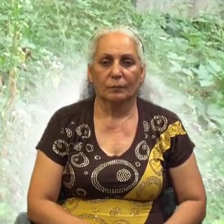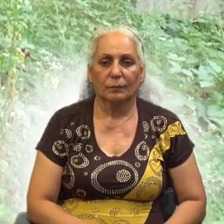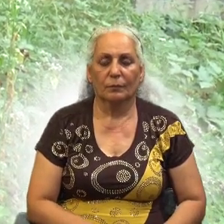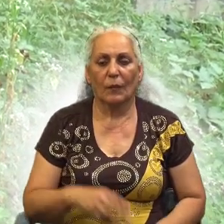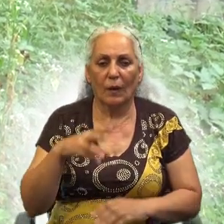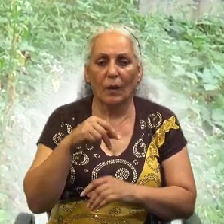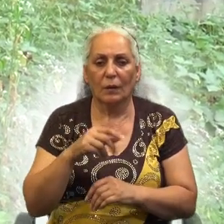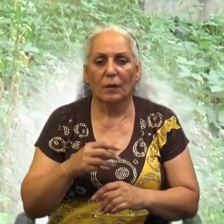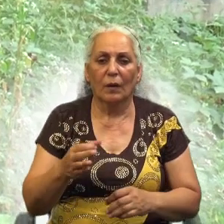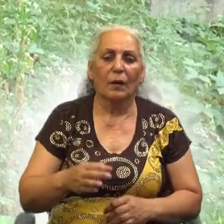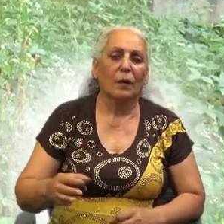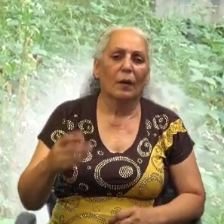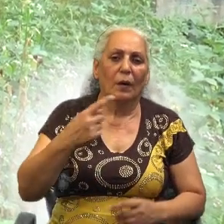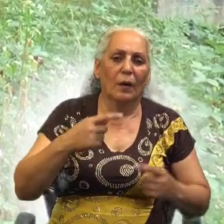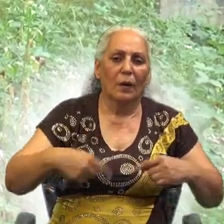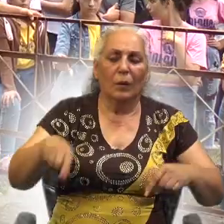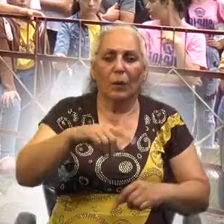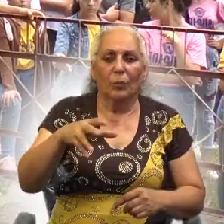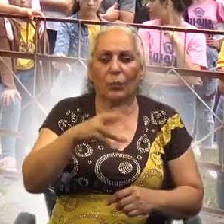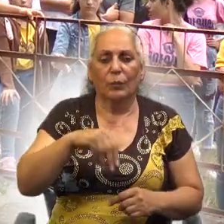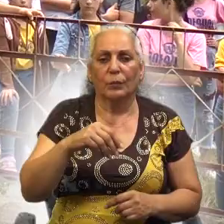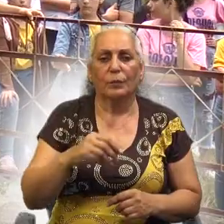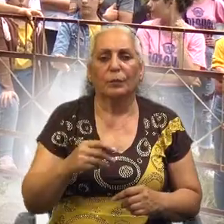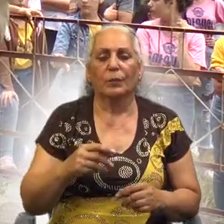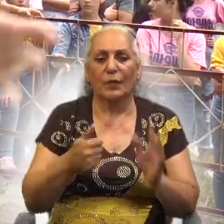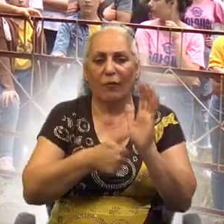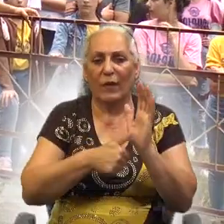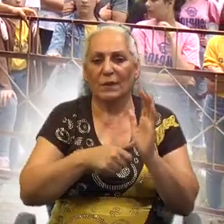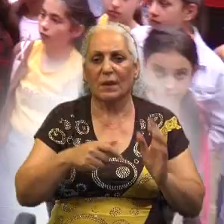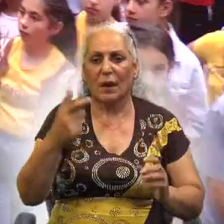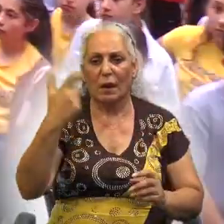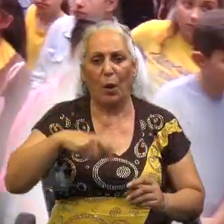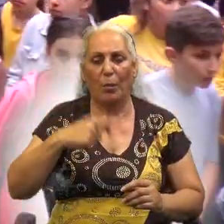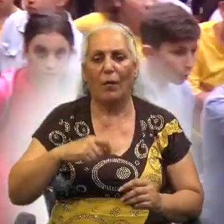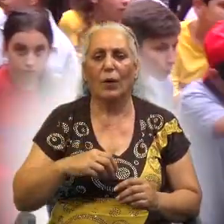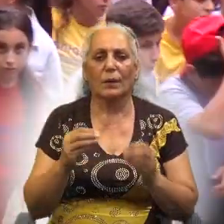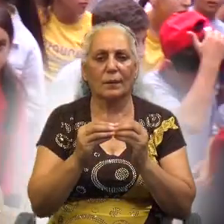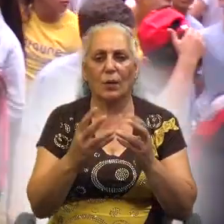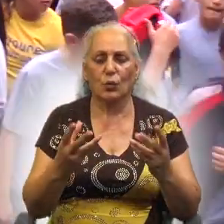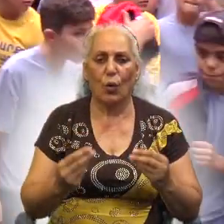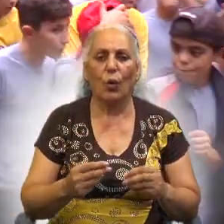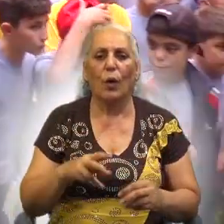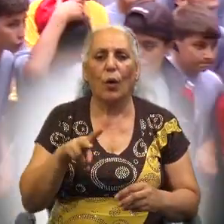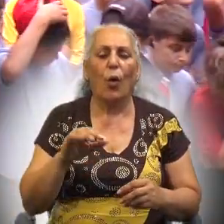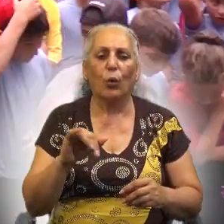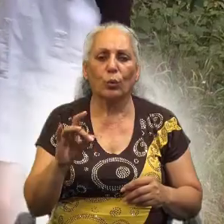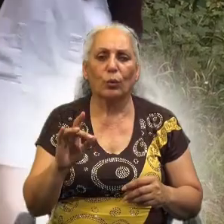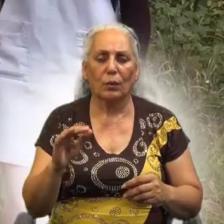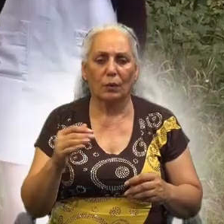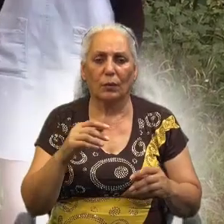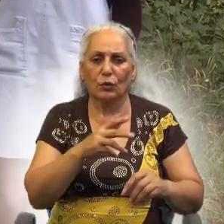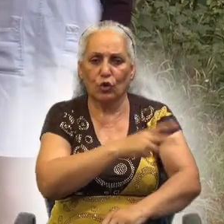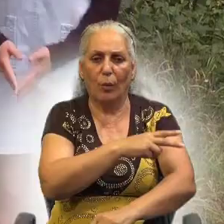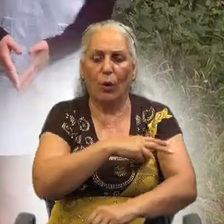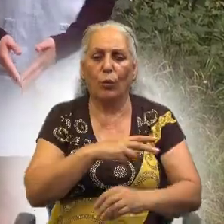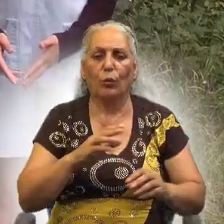Հայաստանի Հանրապետության հումանիտարական ազերծման և փորձագիտական կենտրոնի 6 կամավորները 10 օր լոռու գուգարք ճամբարում հանգստացող երեխաների համար